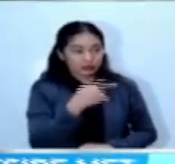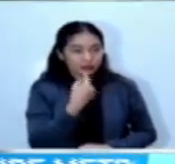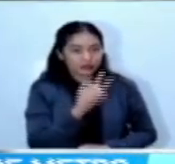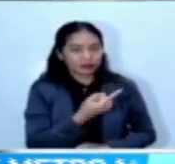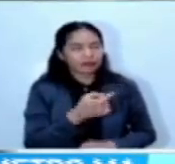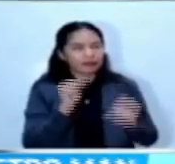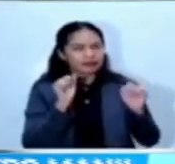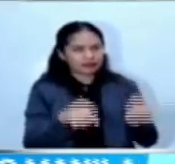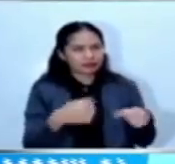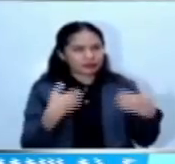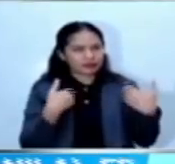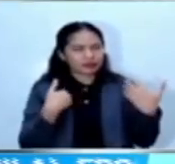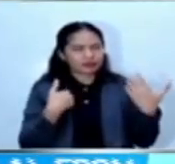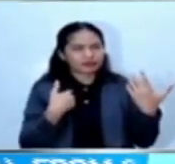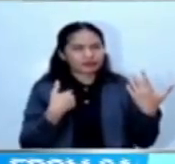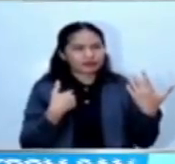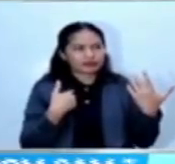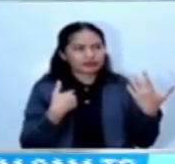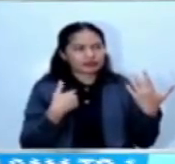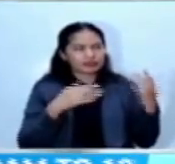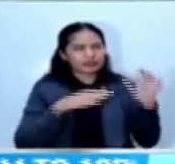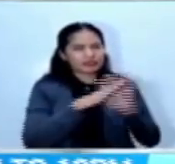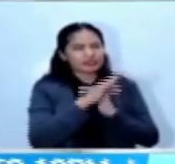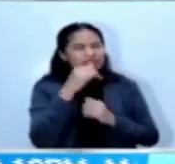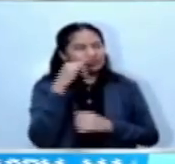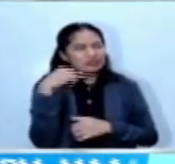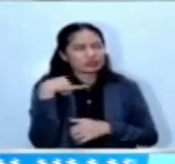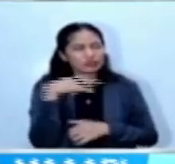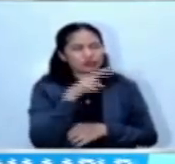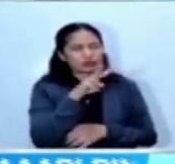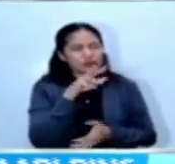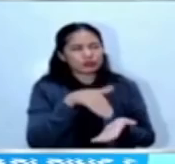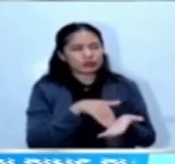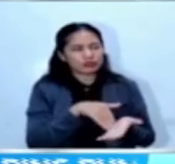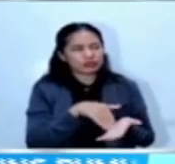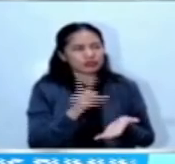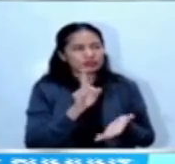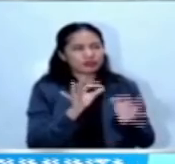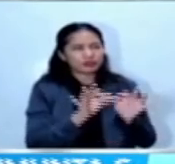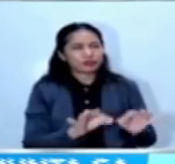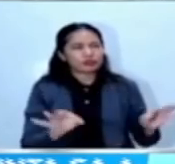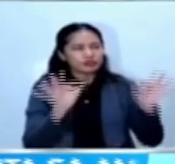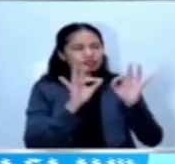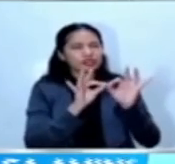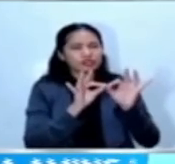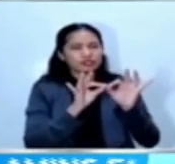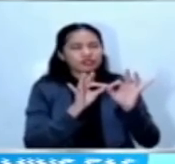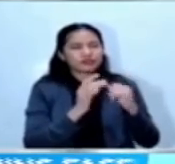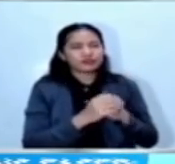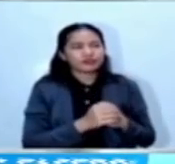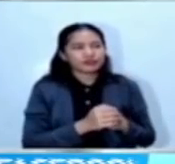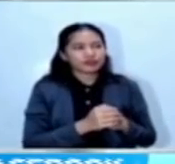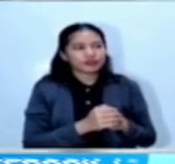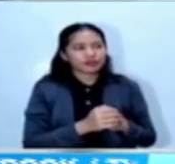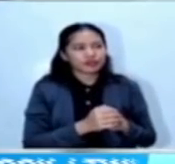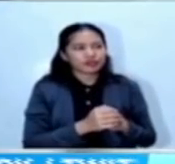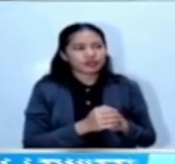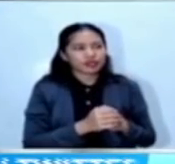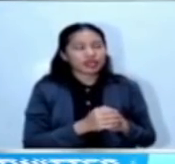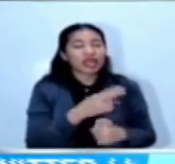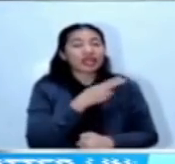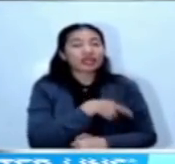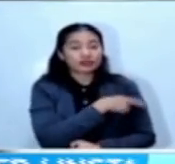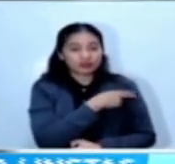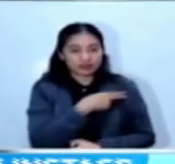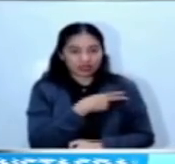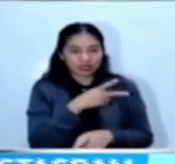yung all-time high kahapon na 22,000. Pero ang mahalaga po yung ilan ba yung nahahawa ang mauospital. Kumusta po yung hospital utilization sa